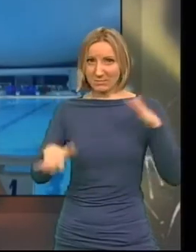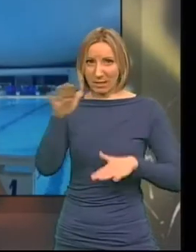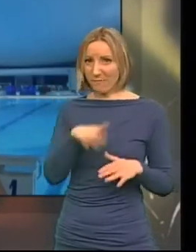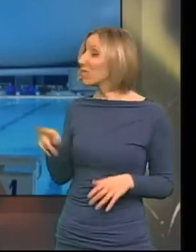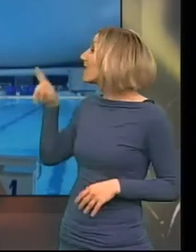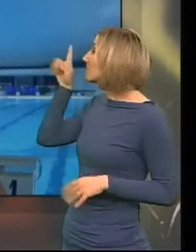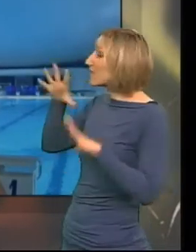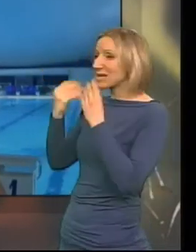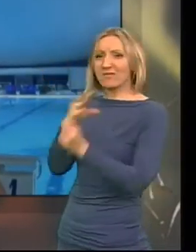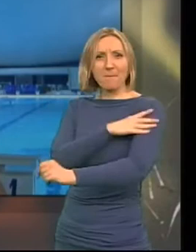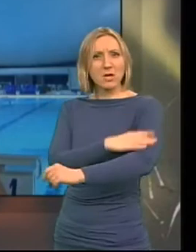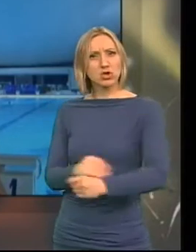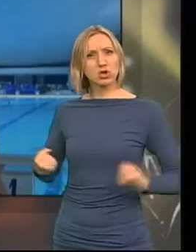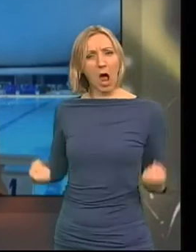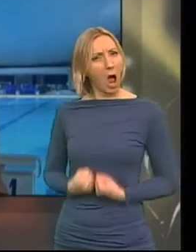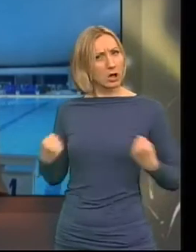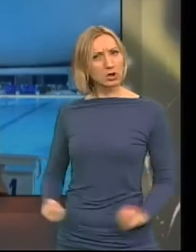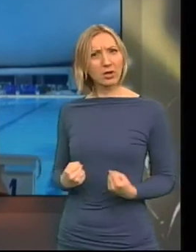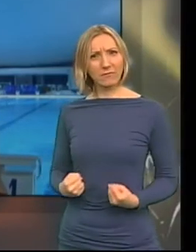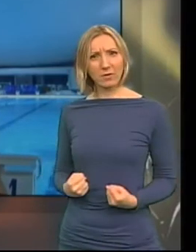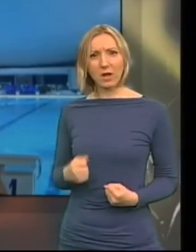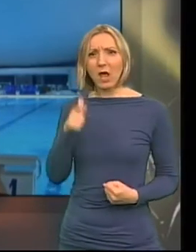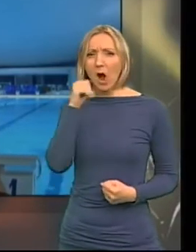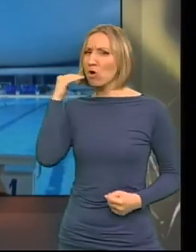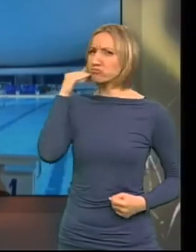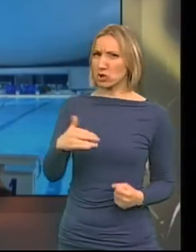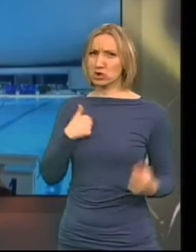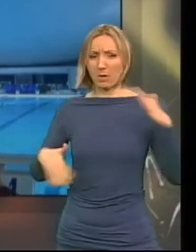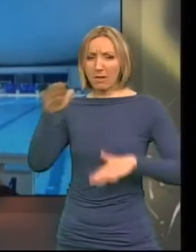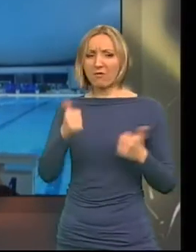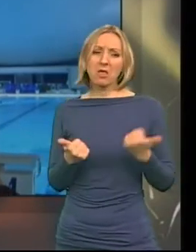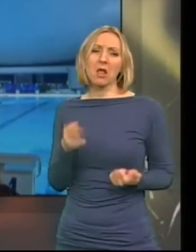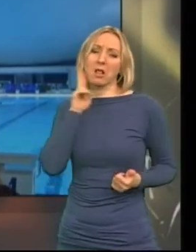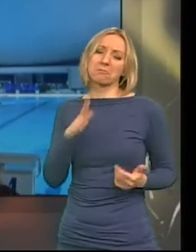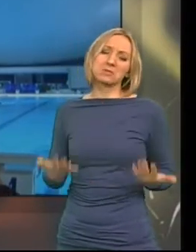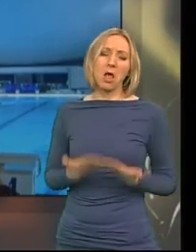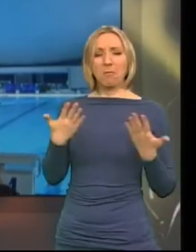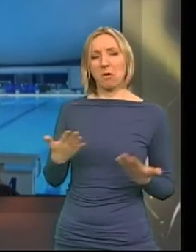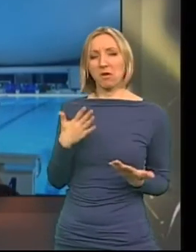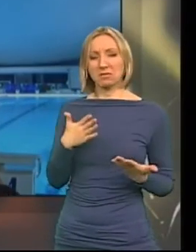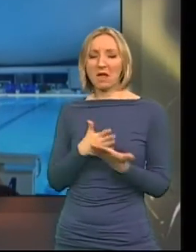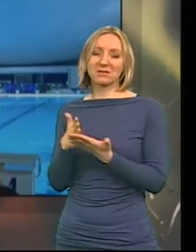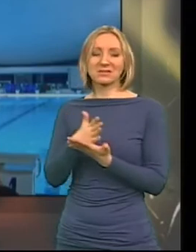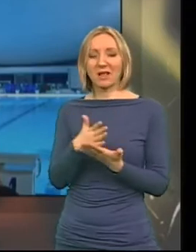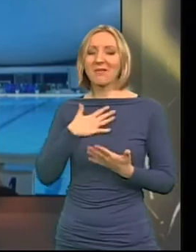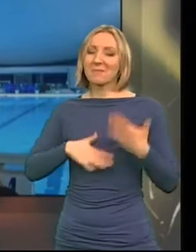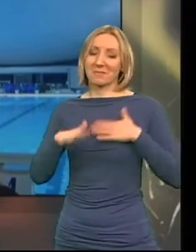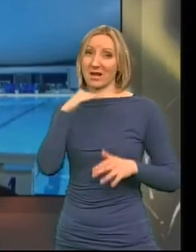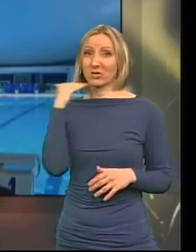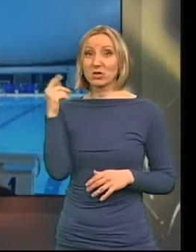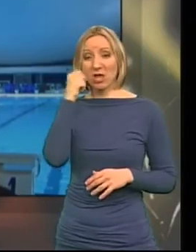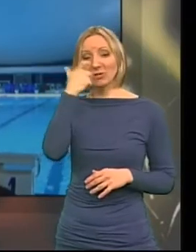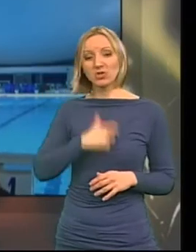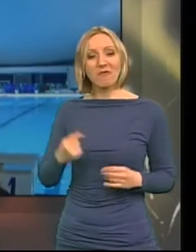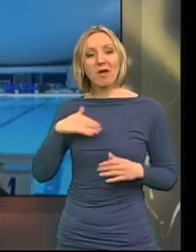i znači bilo neko malo žešće plivanje ili onako slobodan stil, prija dosta i čovjek se osjeća daleko